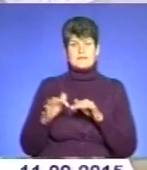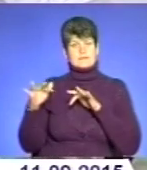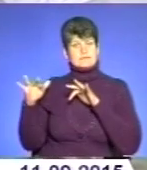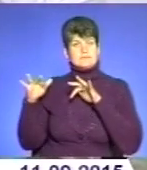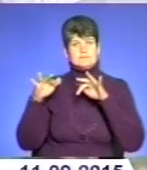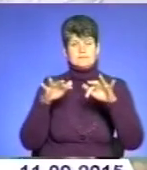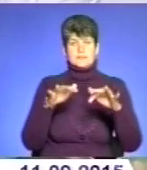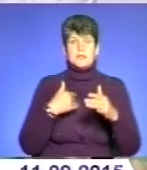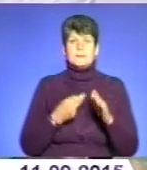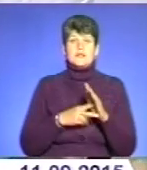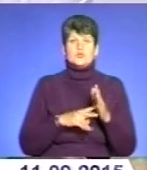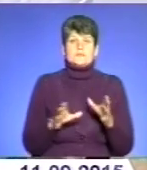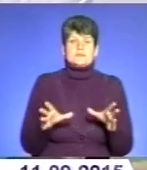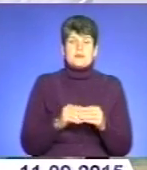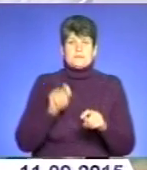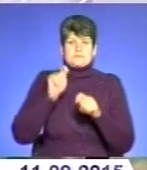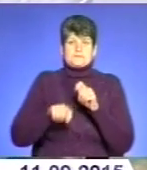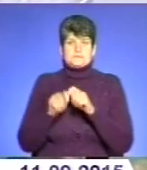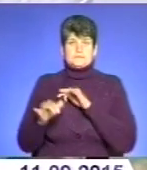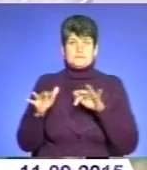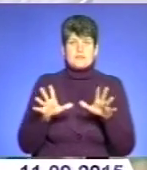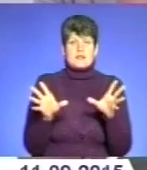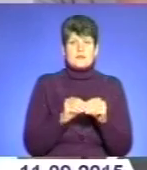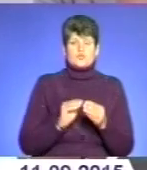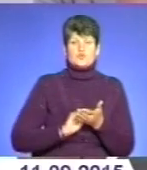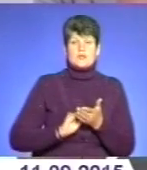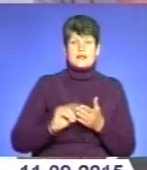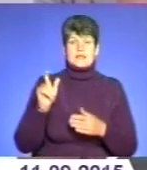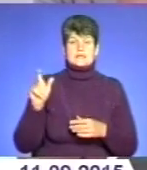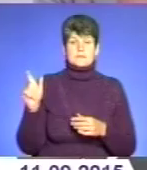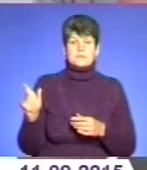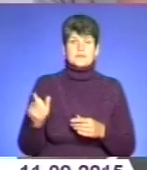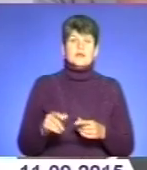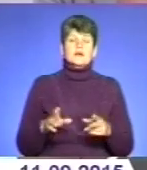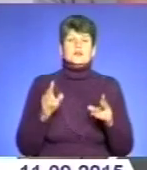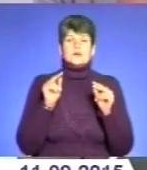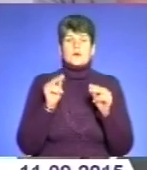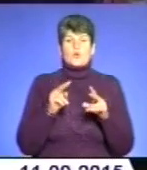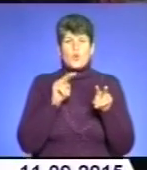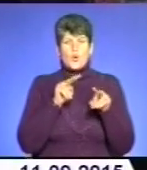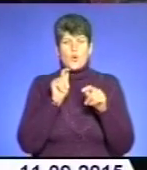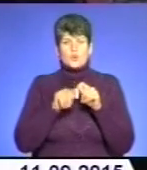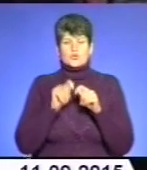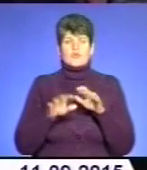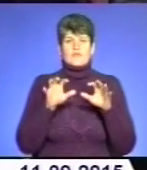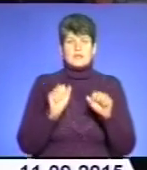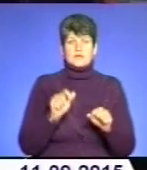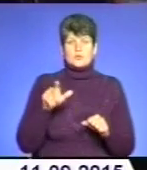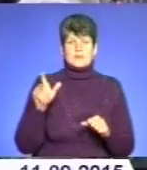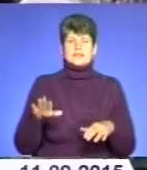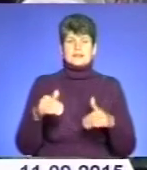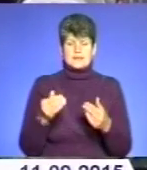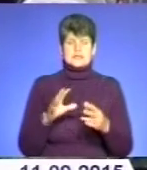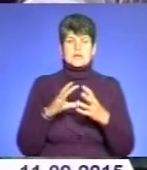Ми плануємо спільними рейдами разом із журналістами. Пильний контроль влади та громадськості, безумовно, дасть помітні